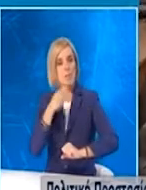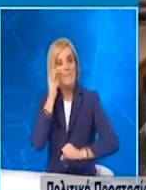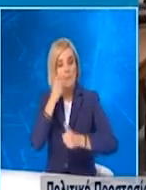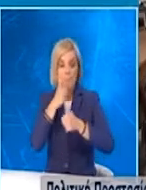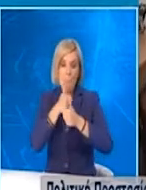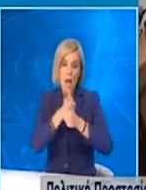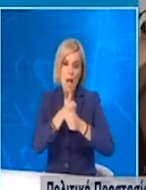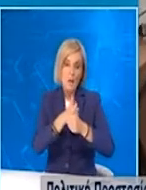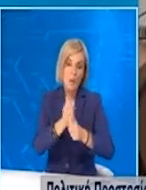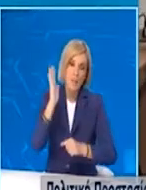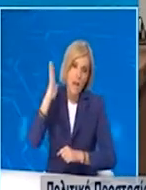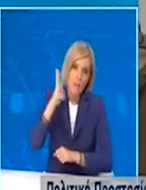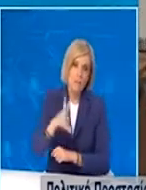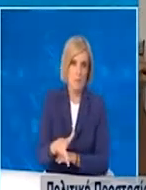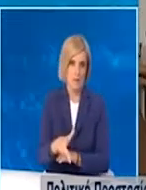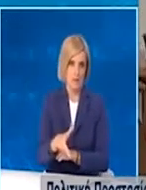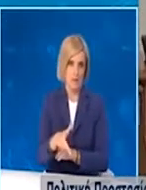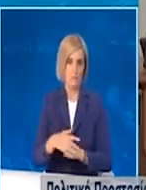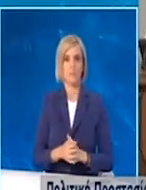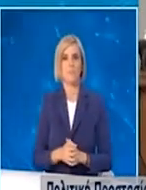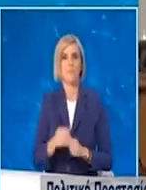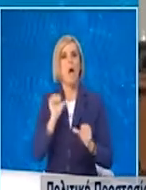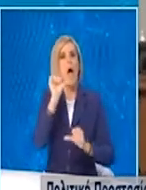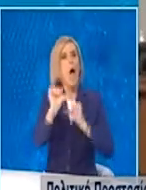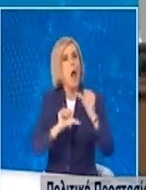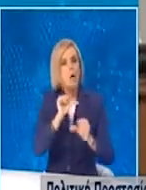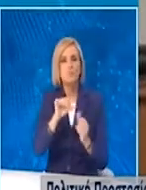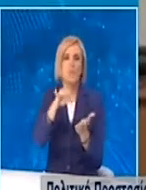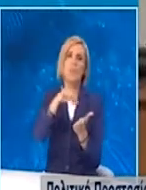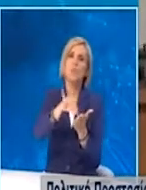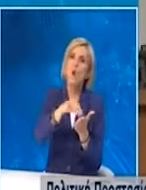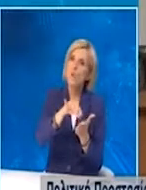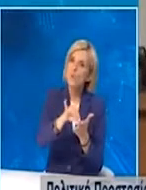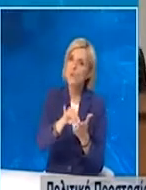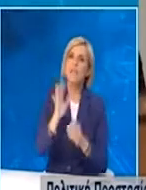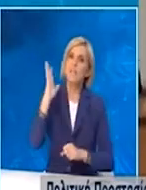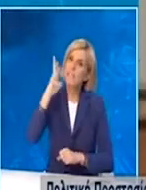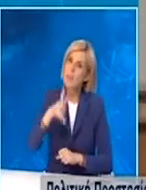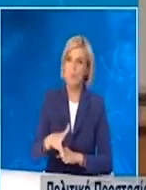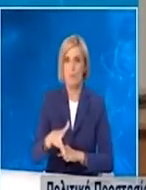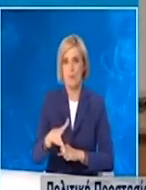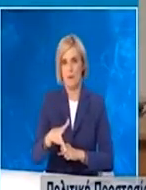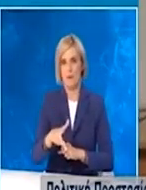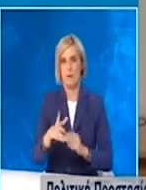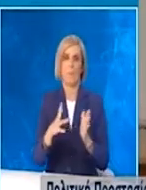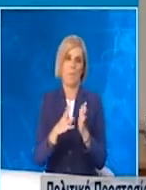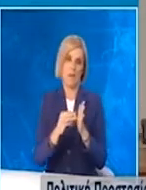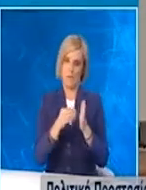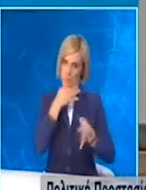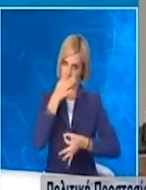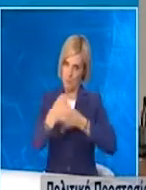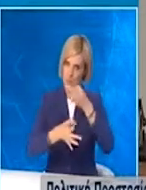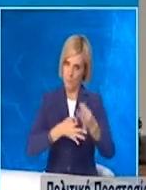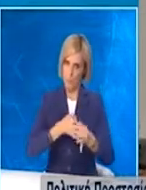η απαγόρευση ισχύει ως τα τέλη Ιουλίου παραπέμποντας τότε για τις όποιες αποφάσεις. Ωστόσο εξέφρασε την προσωπική του